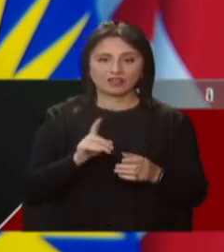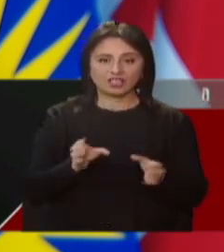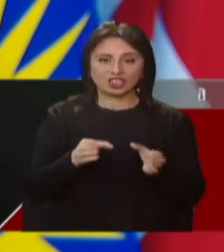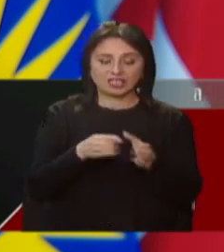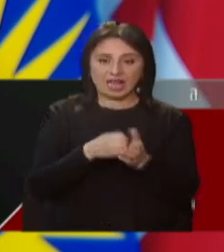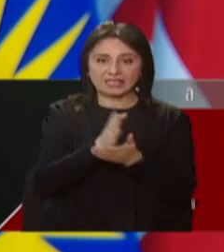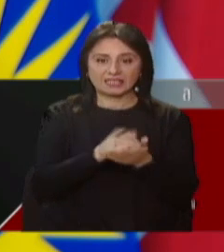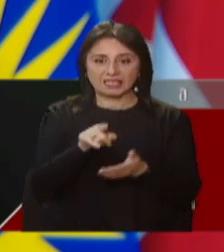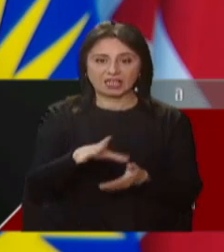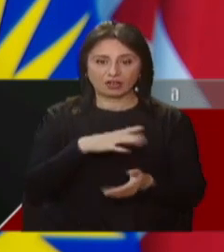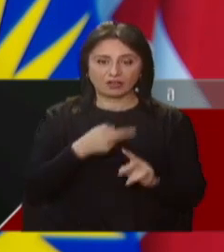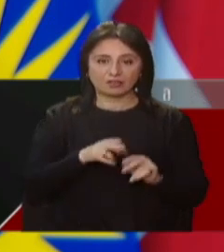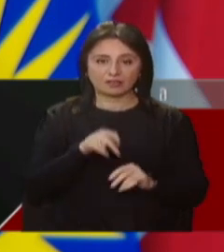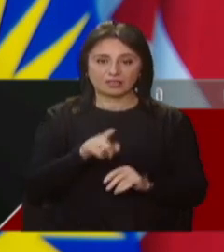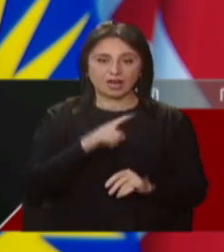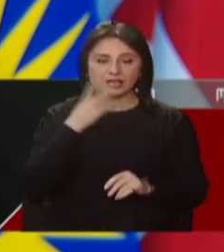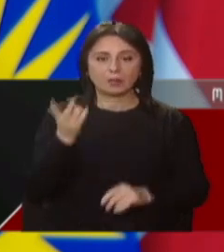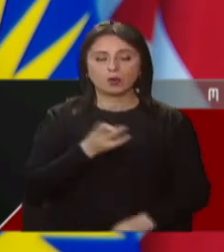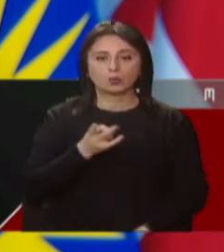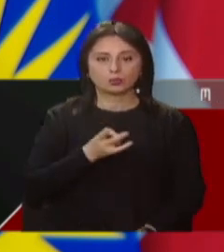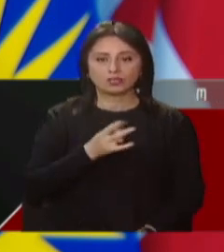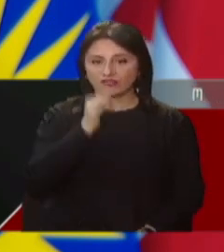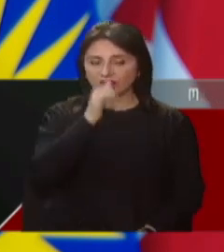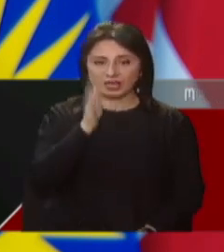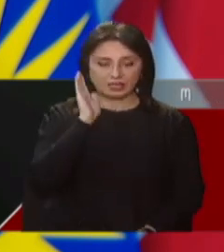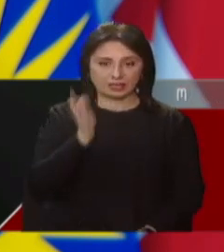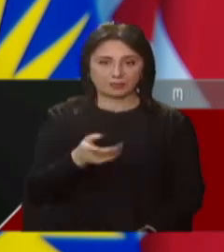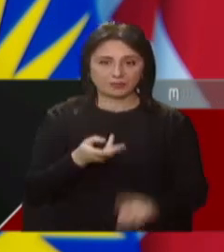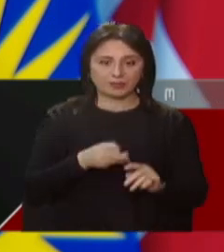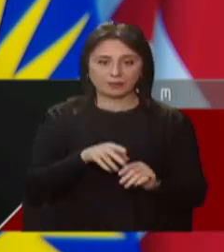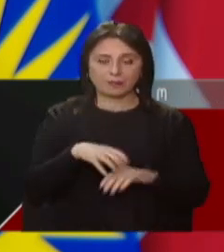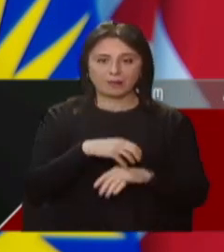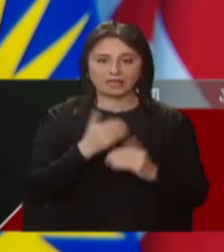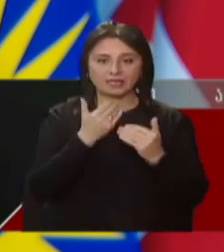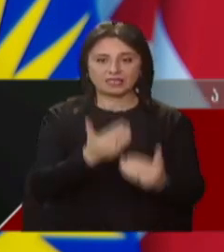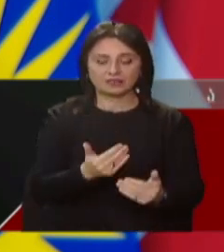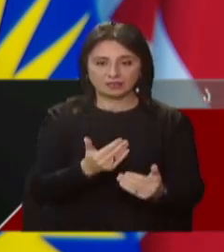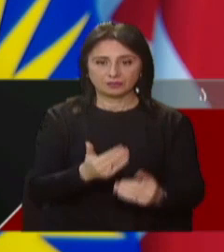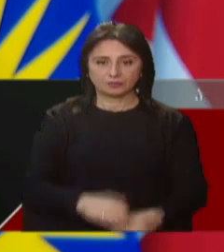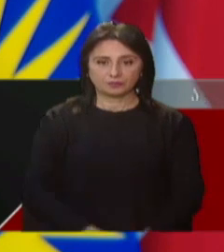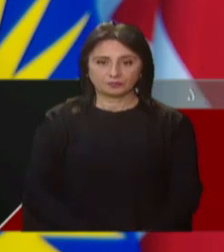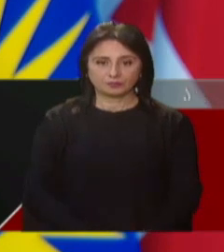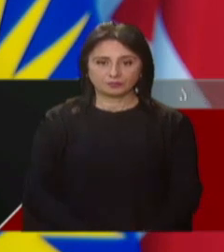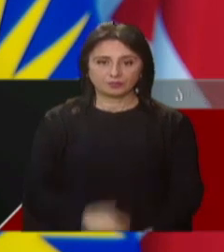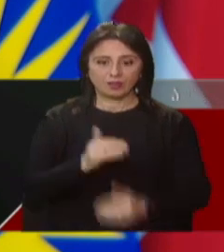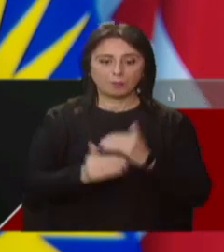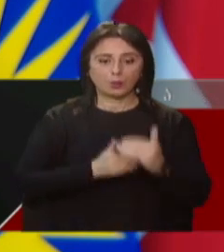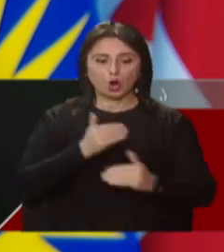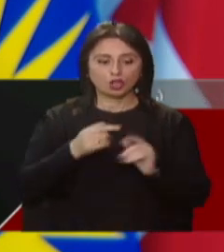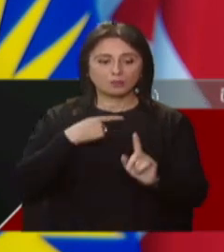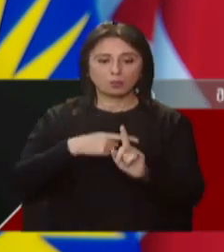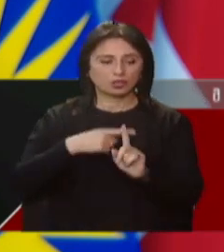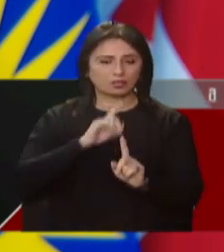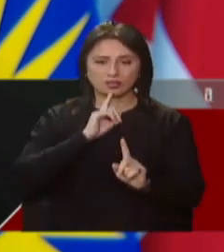შემადგენელი ნაწილი გახდეს, ეს რა თქმა უნდა ვერ იქნება ამ პარტიისთვის პროგრესის და